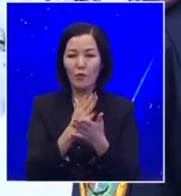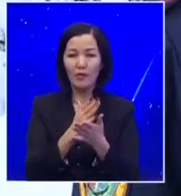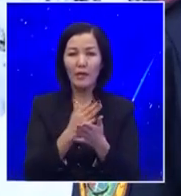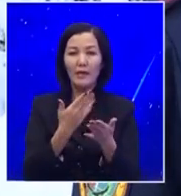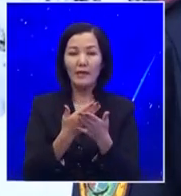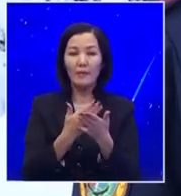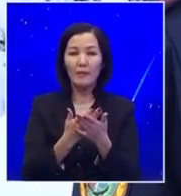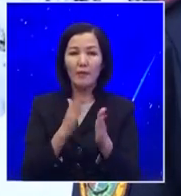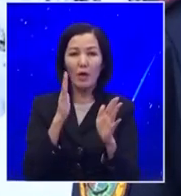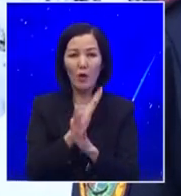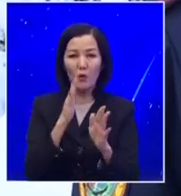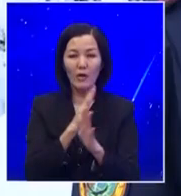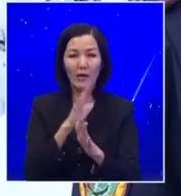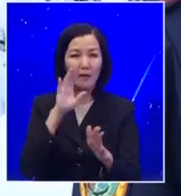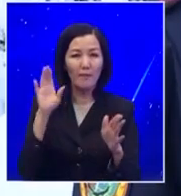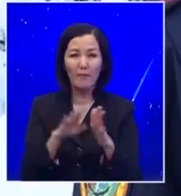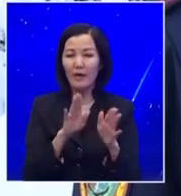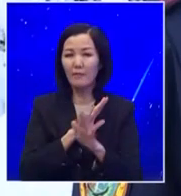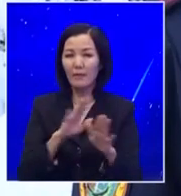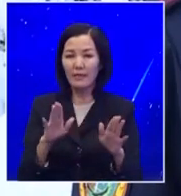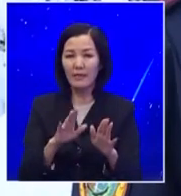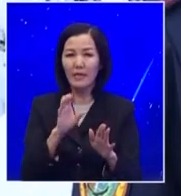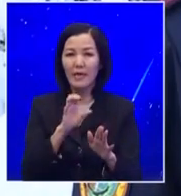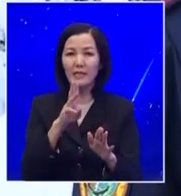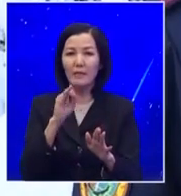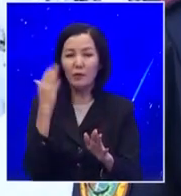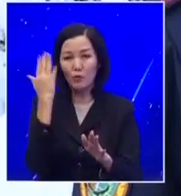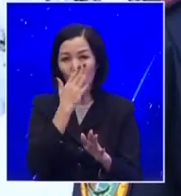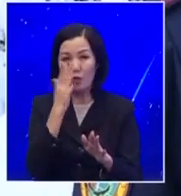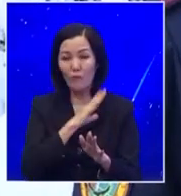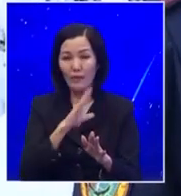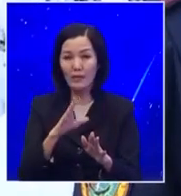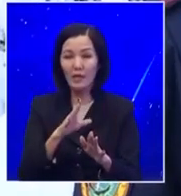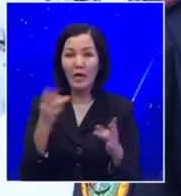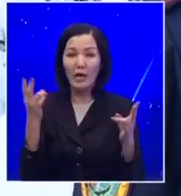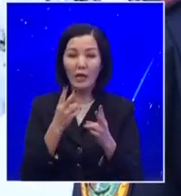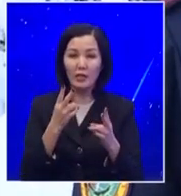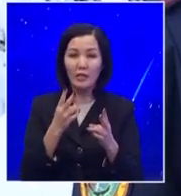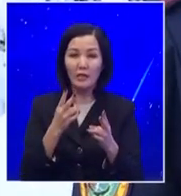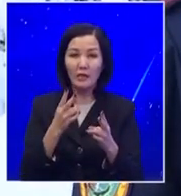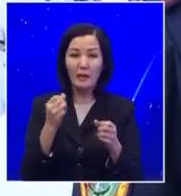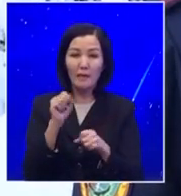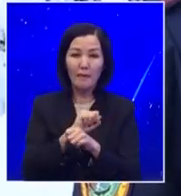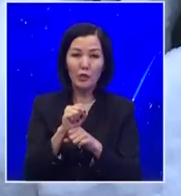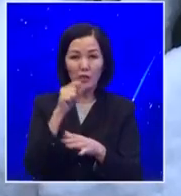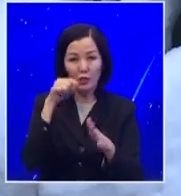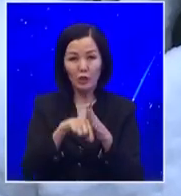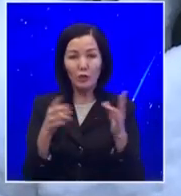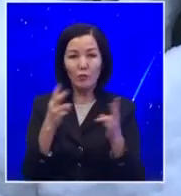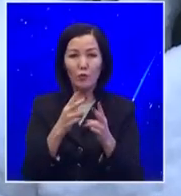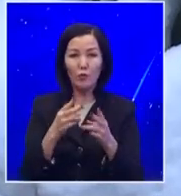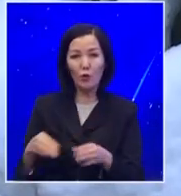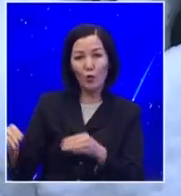сіз қолайсыз ауа райын елемей жолға шықсаңыз, қажетті заттарды өзіңізбен алып жүрулеріңізді өтінеміз. Мәселен,